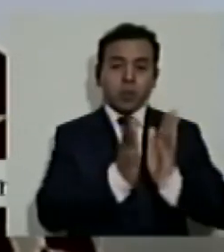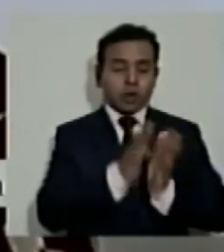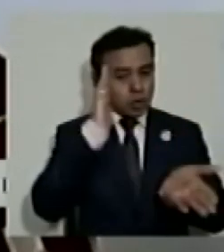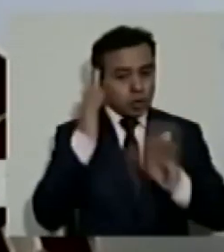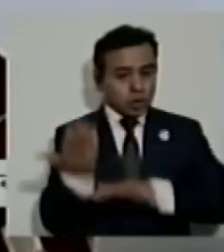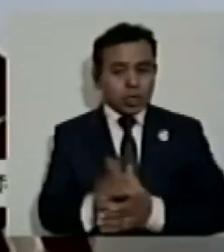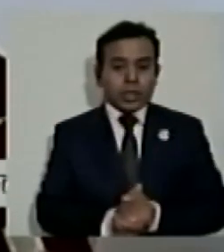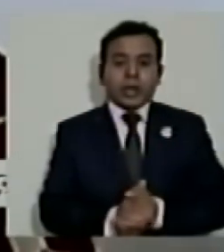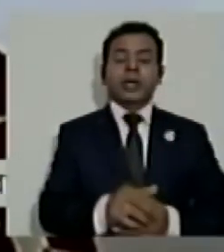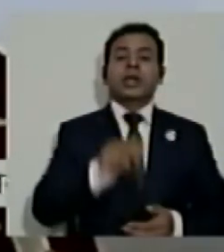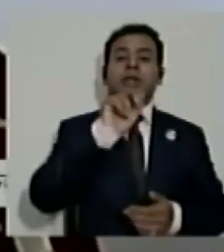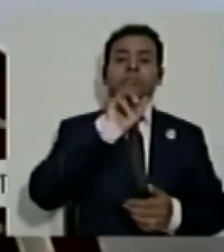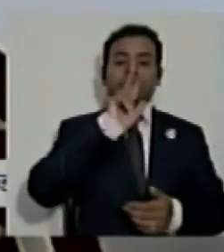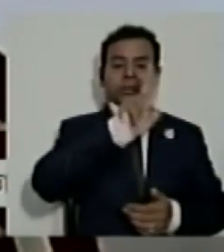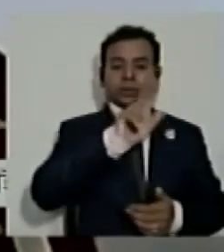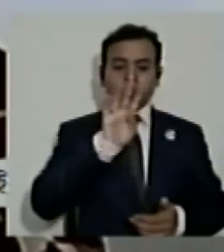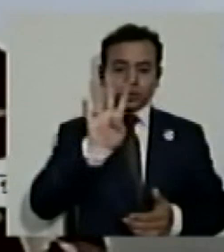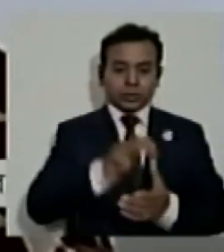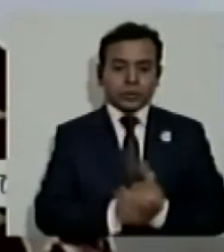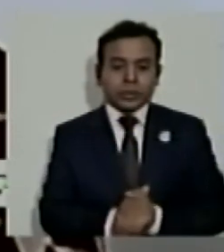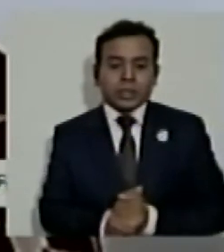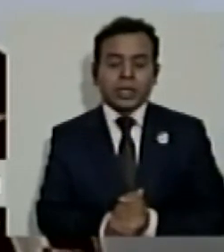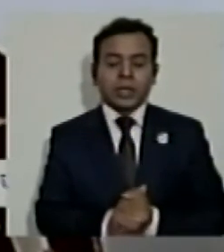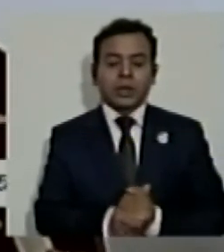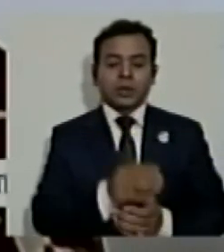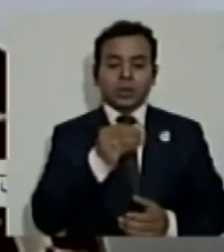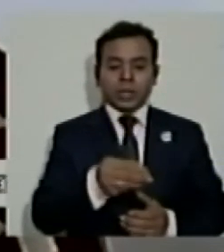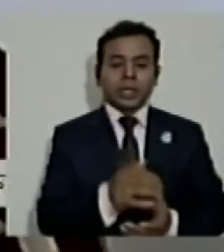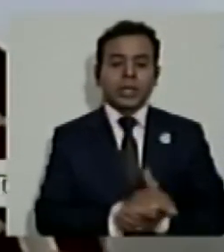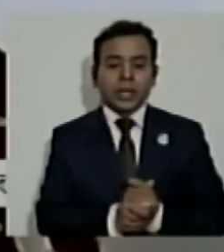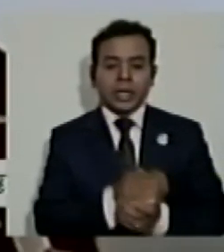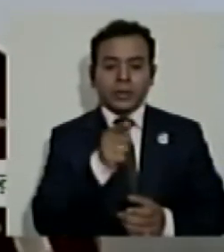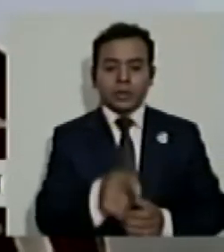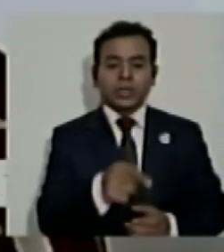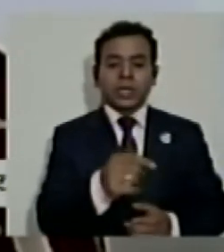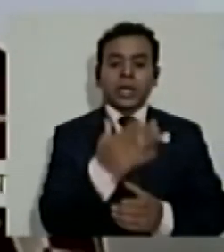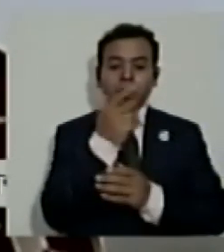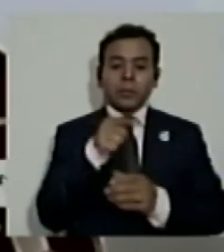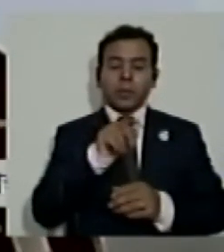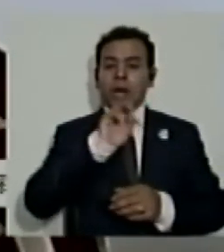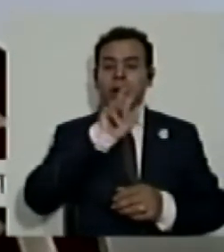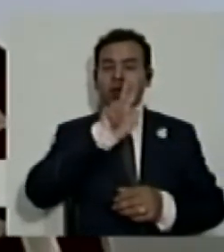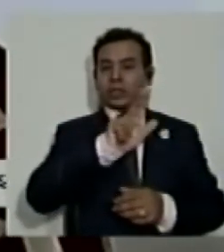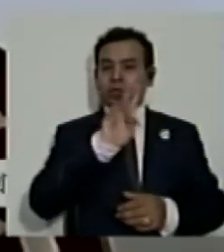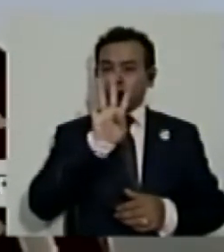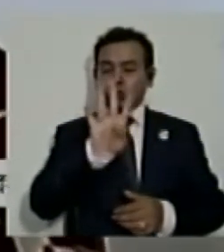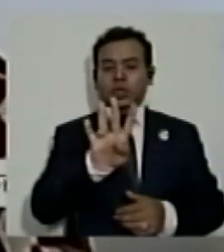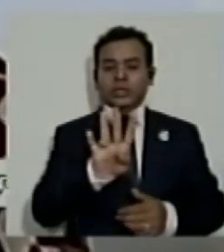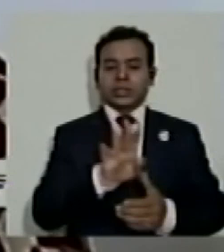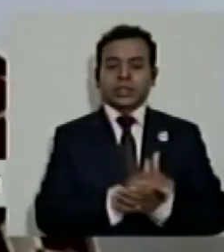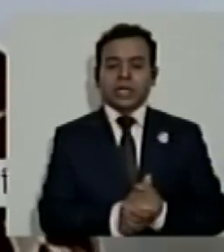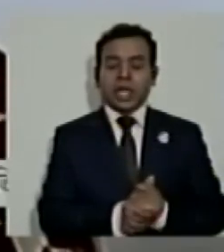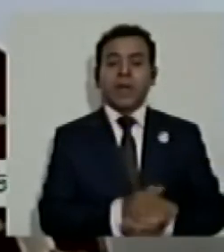এযাবৎ সর্বমোট মৃত্যুর সংখ্যা 84, এবং 24 ঘন্টায় সুস্থ হয়ে বাড়ি ফিরে গেছেন 8 জন, সর্বমোট